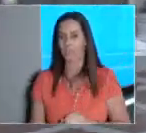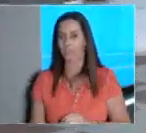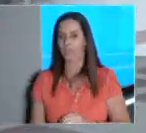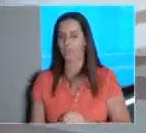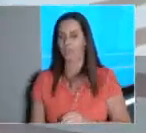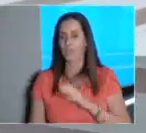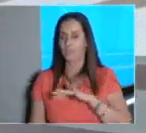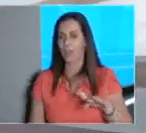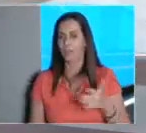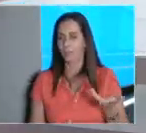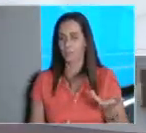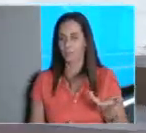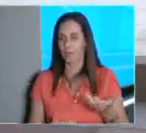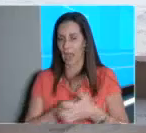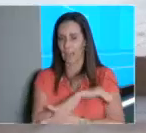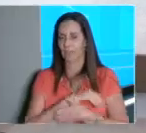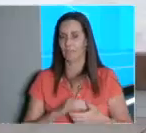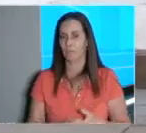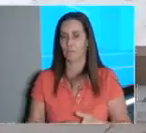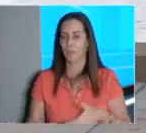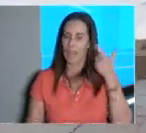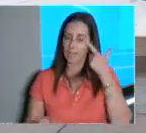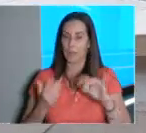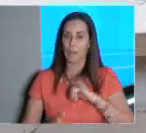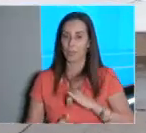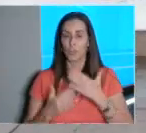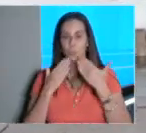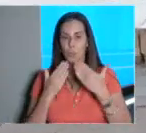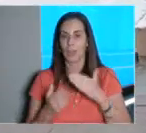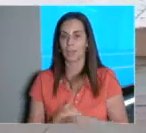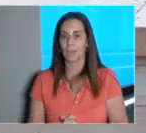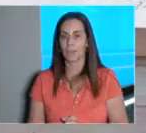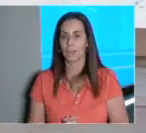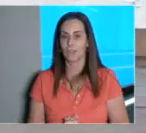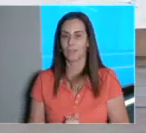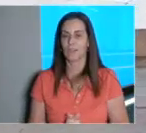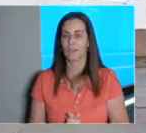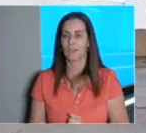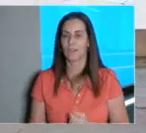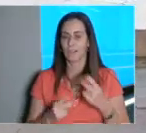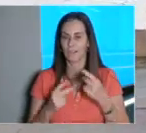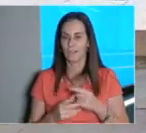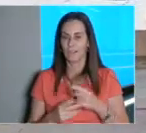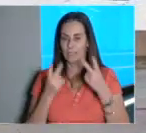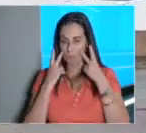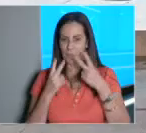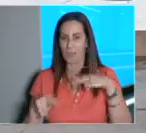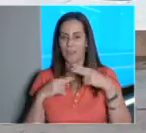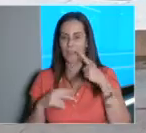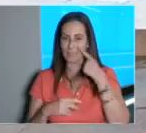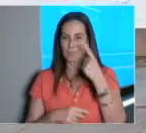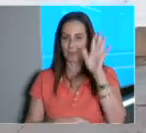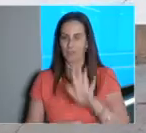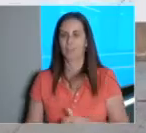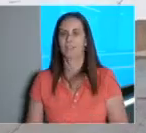החודש, וילדים מתחת לקו העוני. דילמה מעניינת, אנחנו מאוד מודים לך. תחפשי ביוטיוב, תחפשי ביוטיוב פיקניק בחירות ותראי את